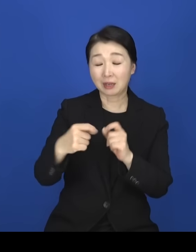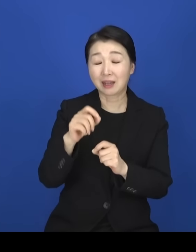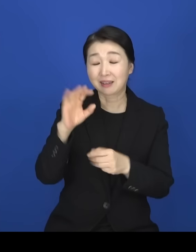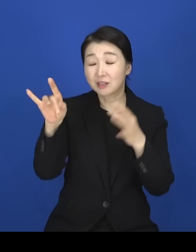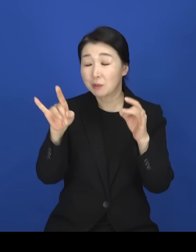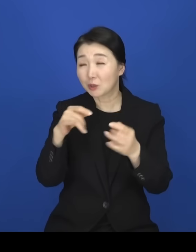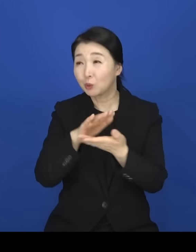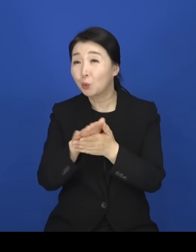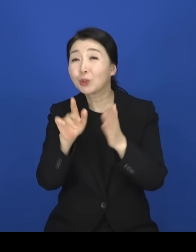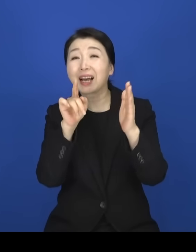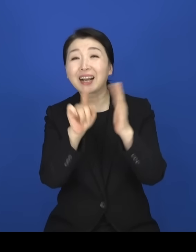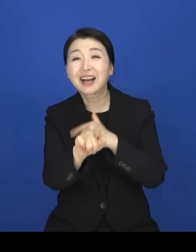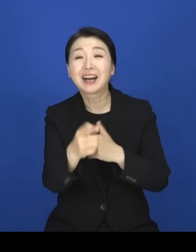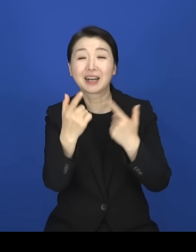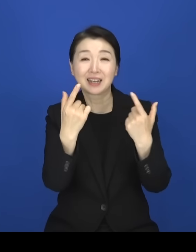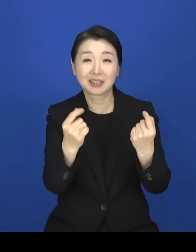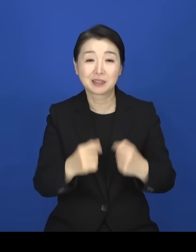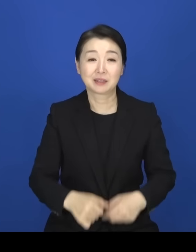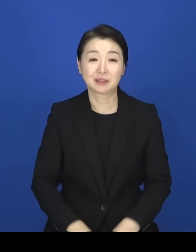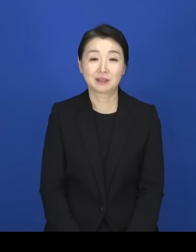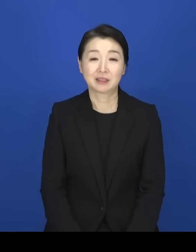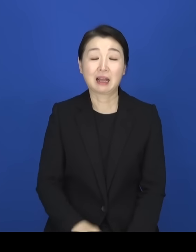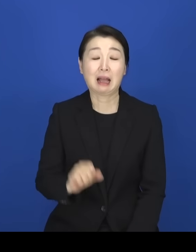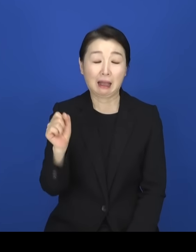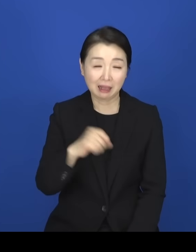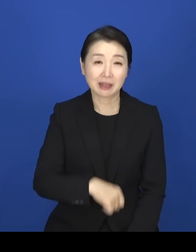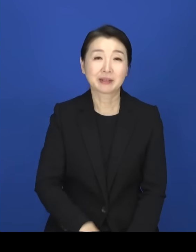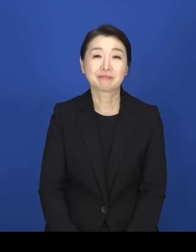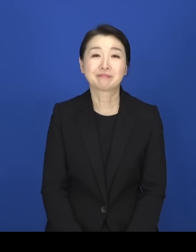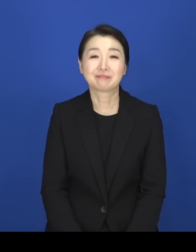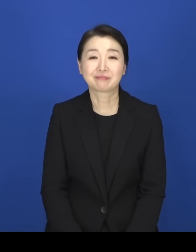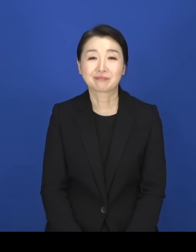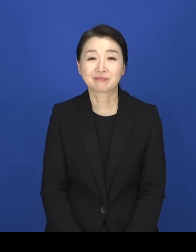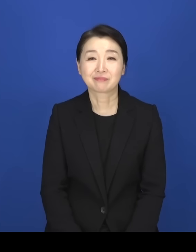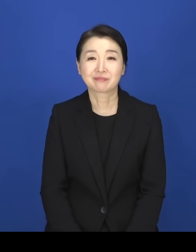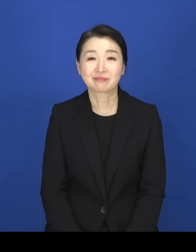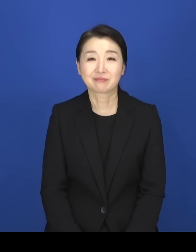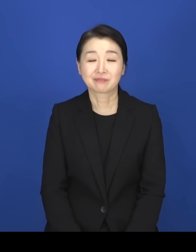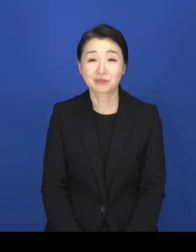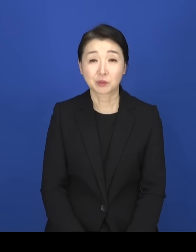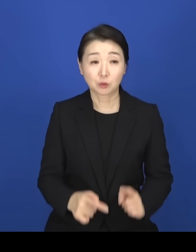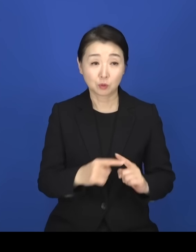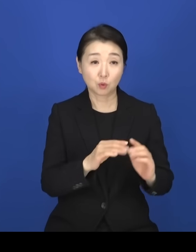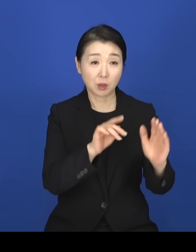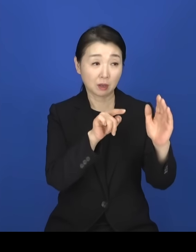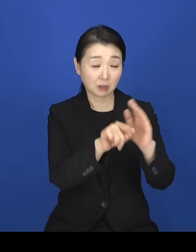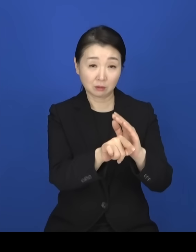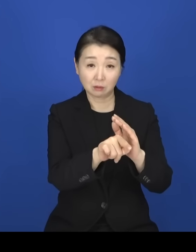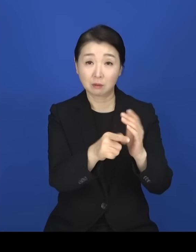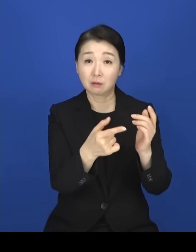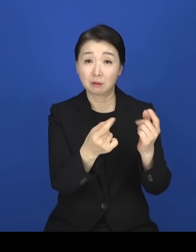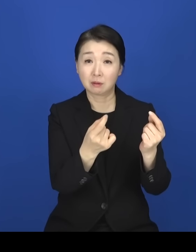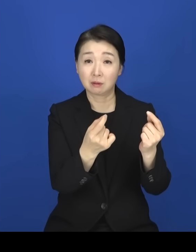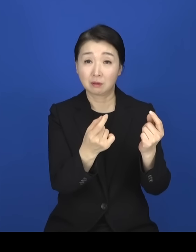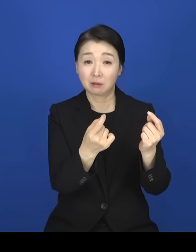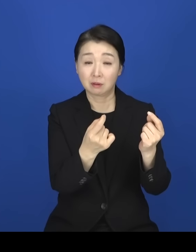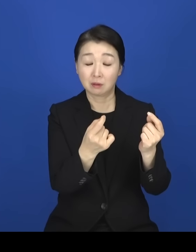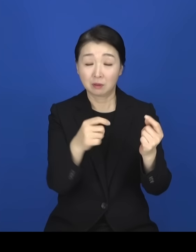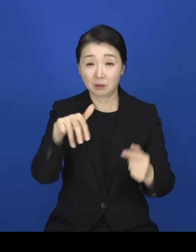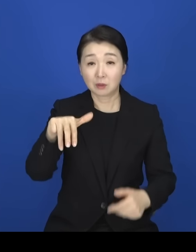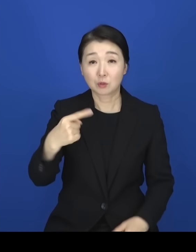가고 그랬으니까. 아, 클럽에서 놀다 온 거였어요, 그때? 네. 예, 예. 네. 그래서 그때 막 베이직 교회 갔는데 네. 그